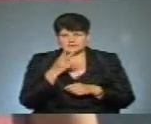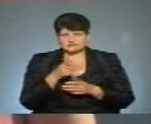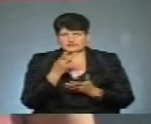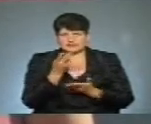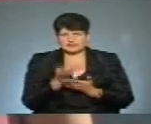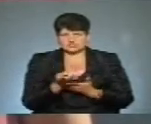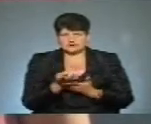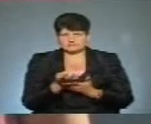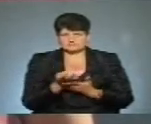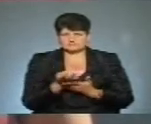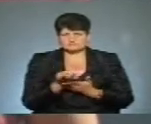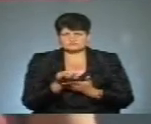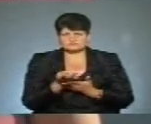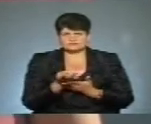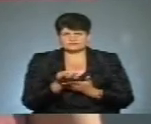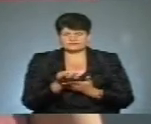лежав. Так.